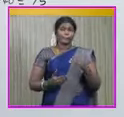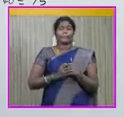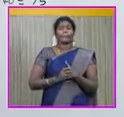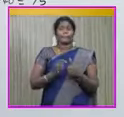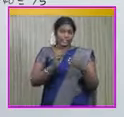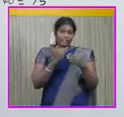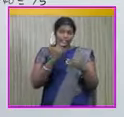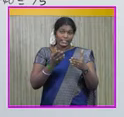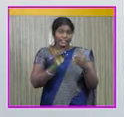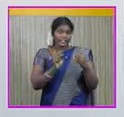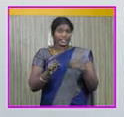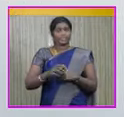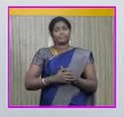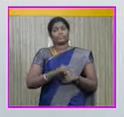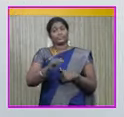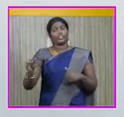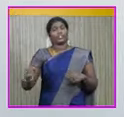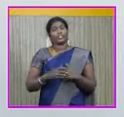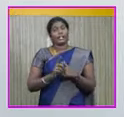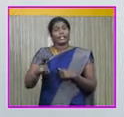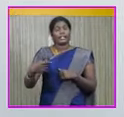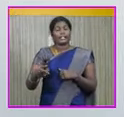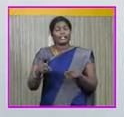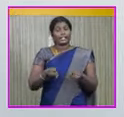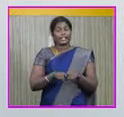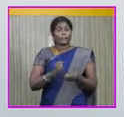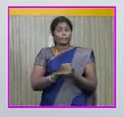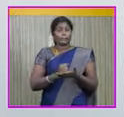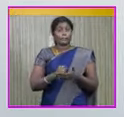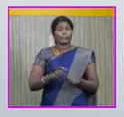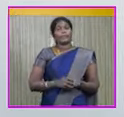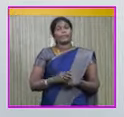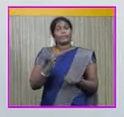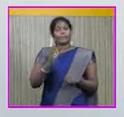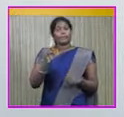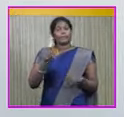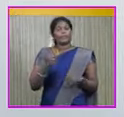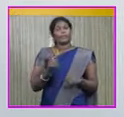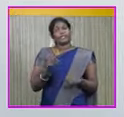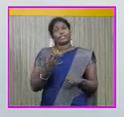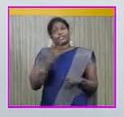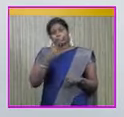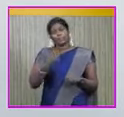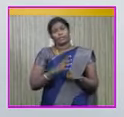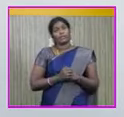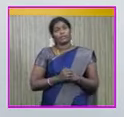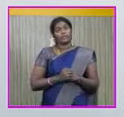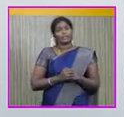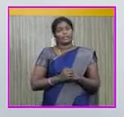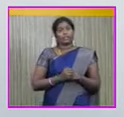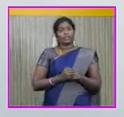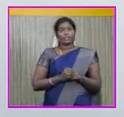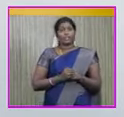எளிமையாக கண்டறியலாம் குழந்தைகளா. அடுத்து இதே பயிற்சியில் 10வது கணக்கை பார்க்க போகிறோம் குழந்தைகளே. கப் அப்படின்னு ஒரு முக்கோணம்,